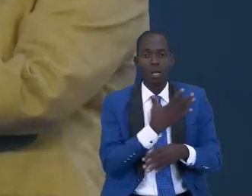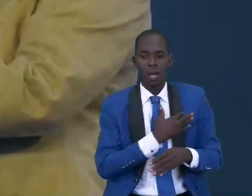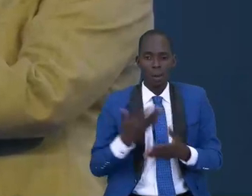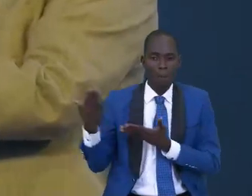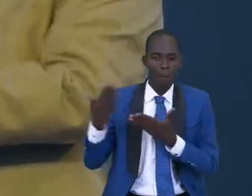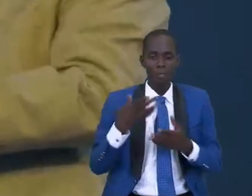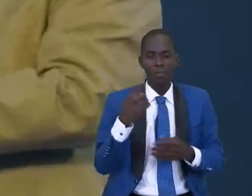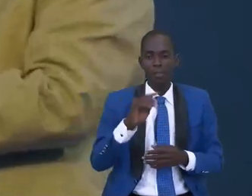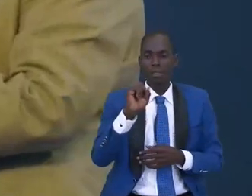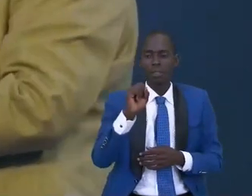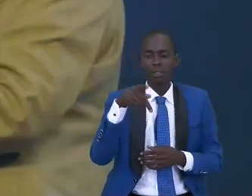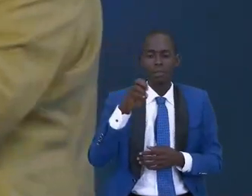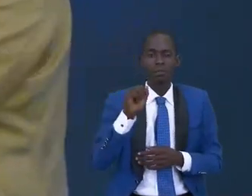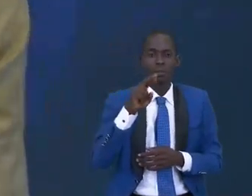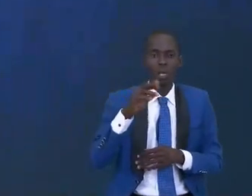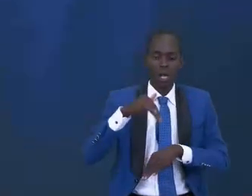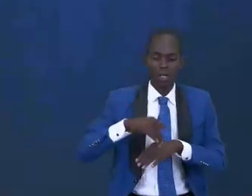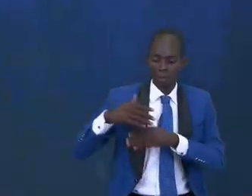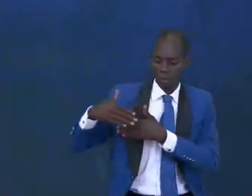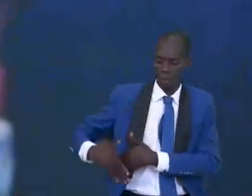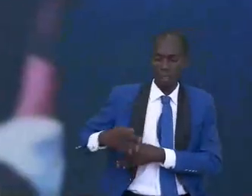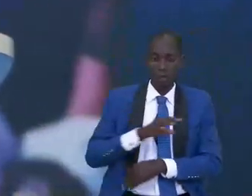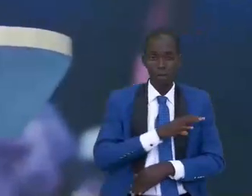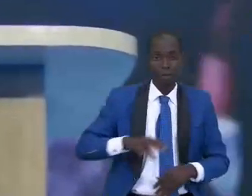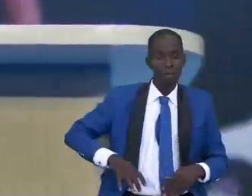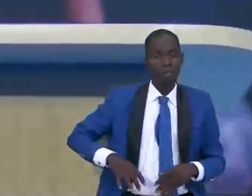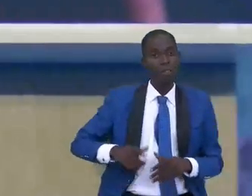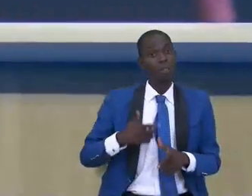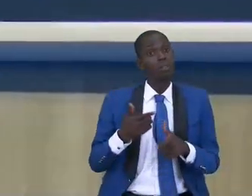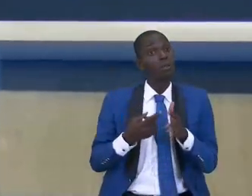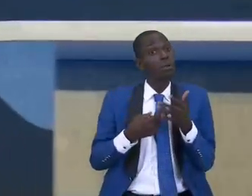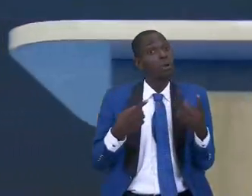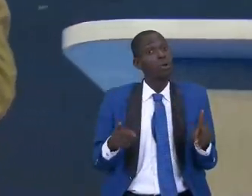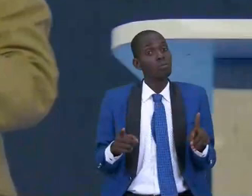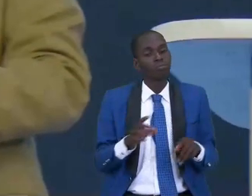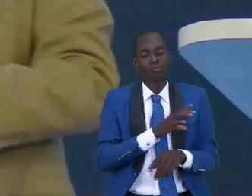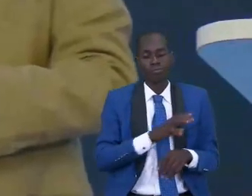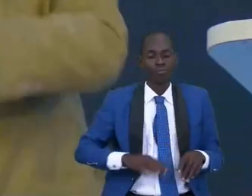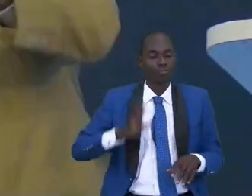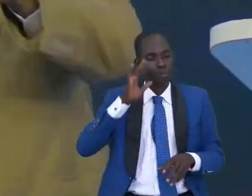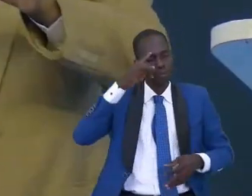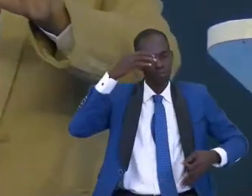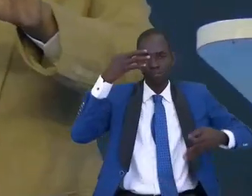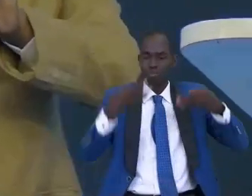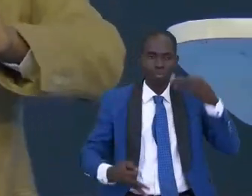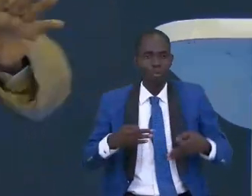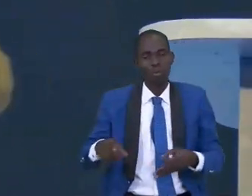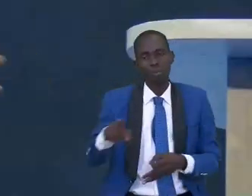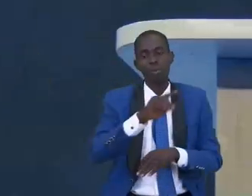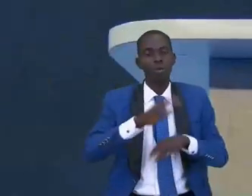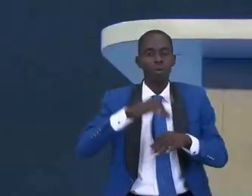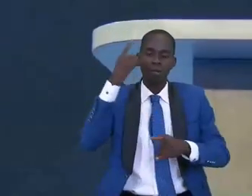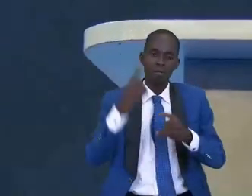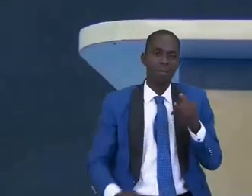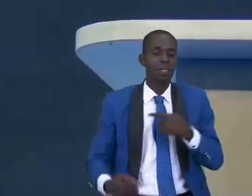le clou dans la main de Christ pour lui faire plus mal à la croix. Et lui sera le juge au